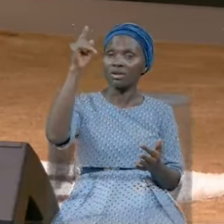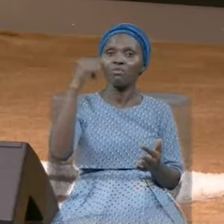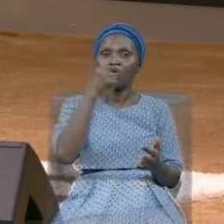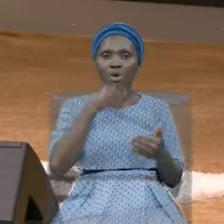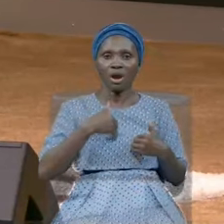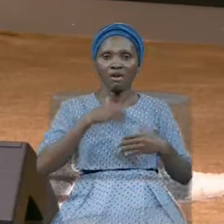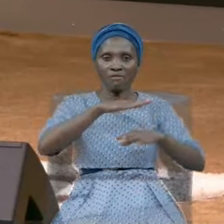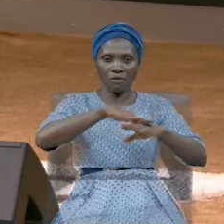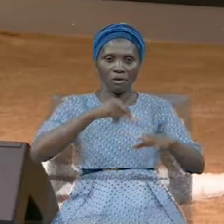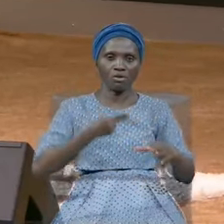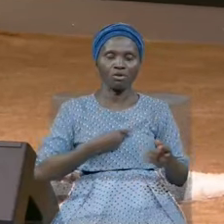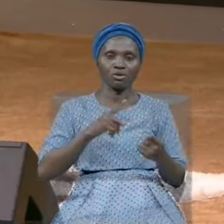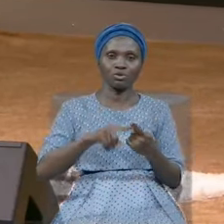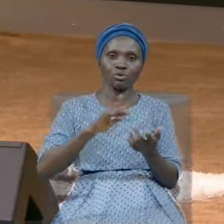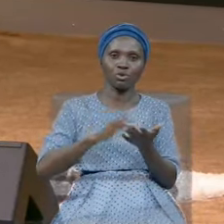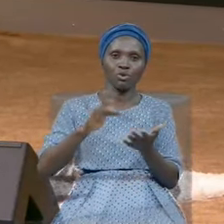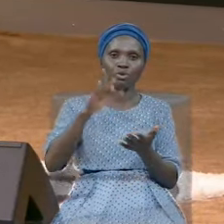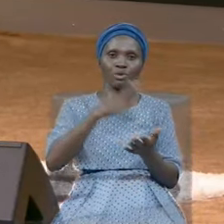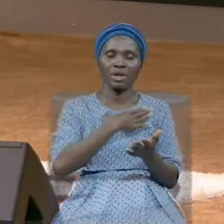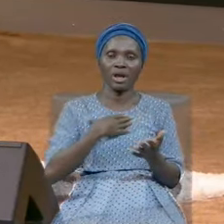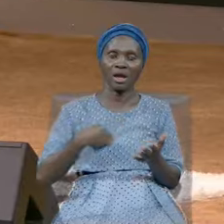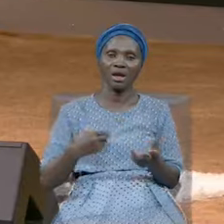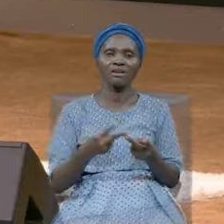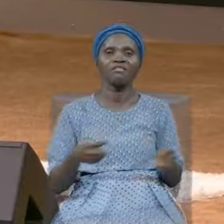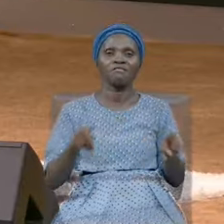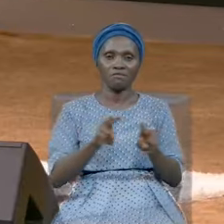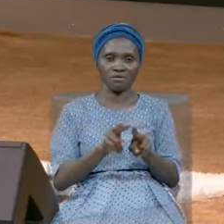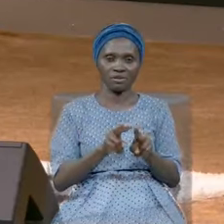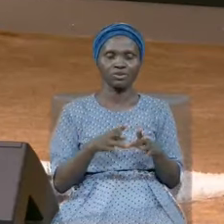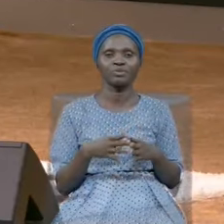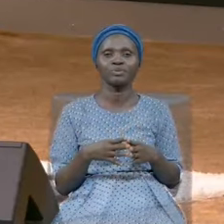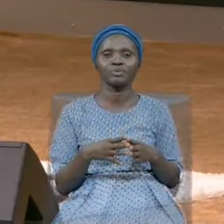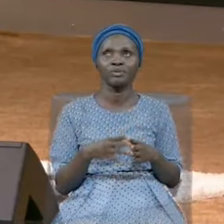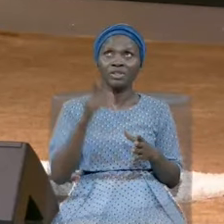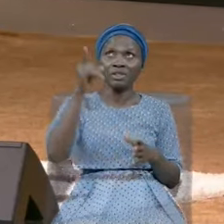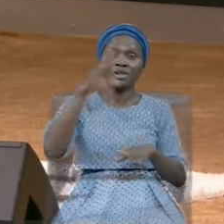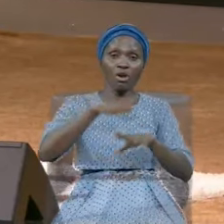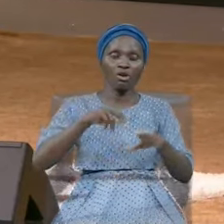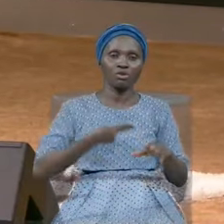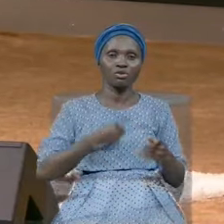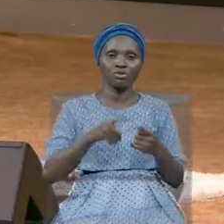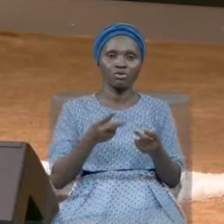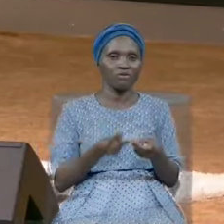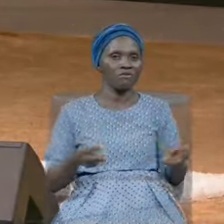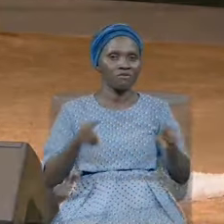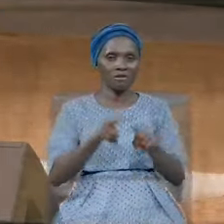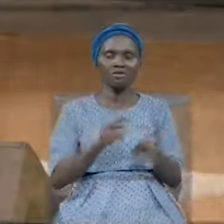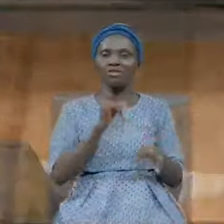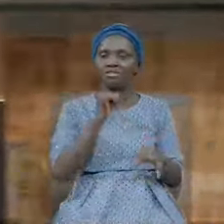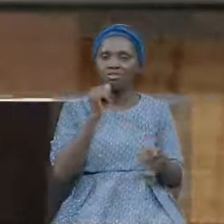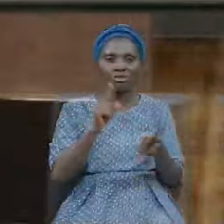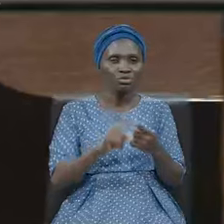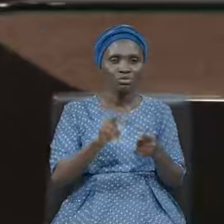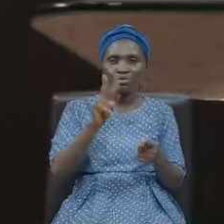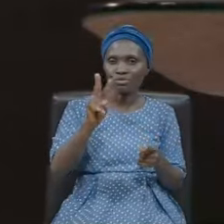appelés par sa propre gloire et par sa vertu. Il nous appelle à la vertu et non au vice. Il y a